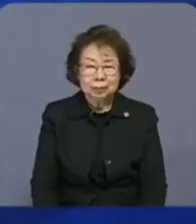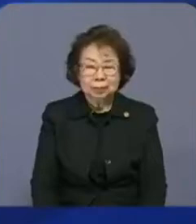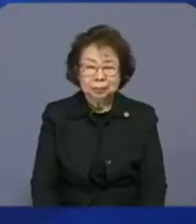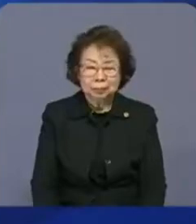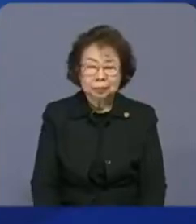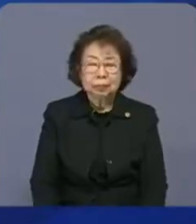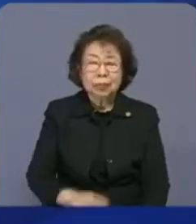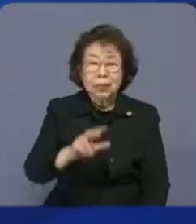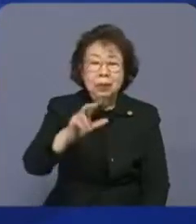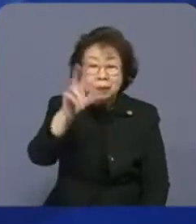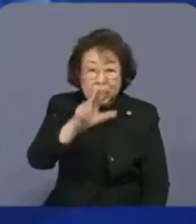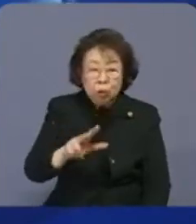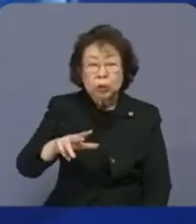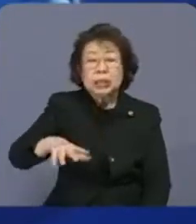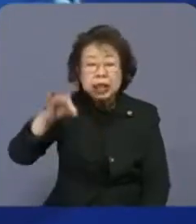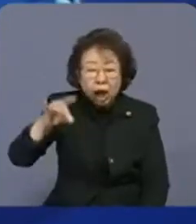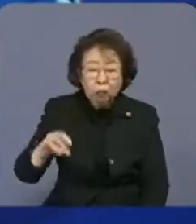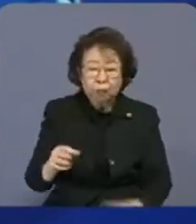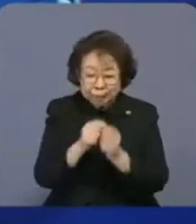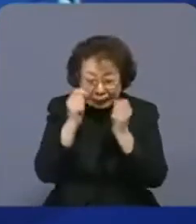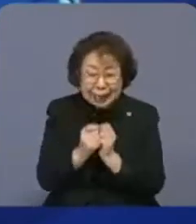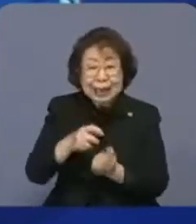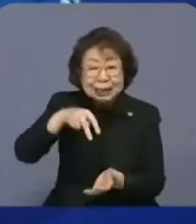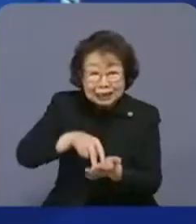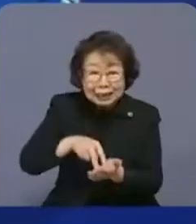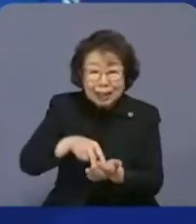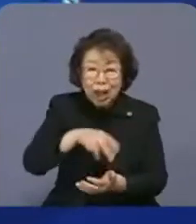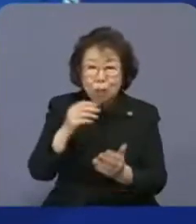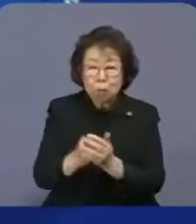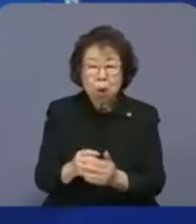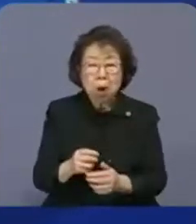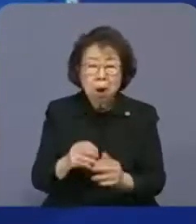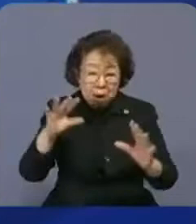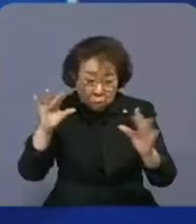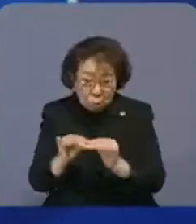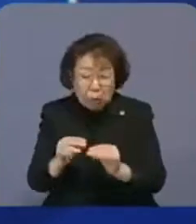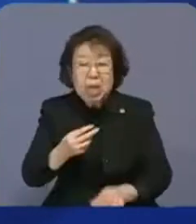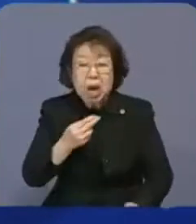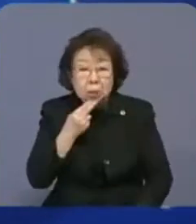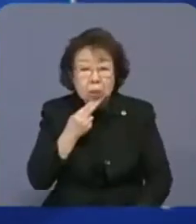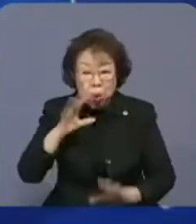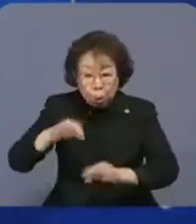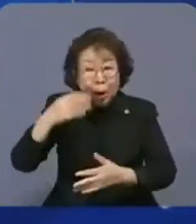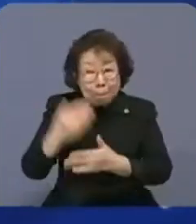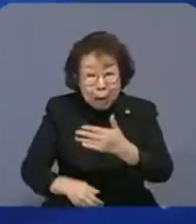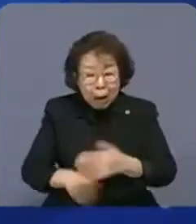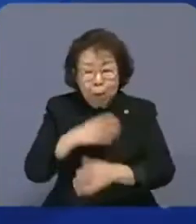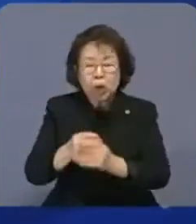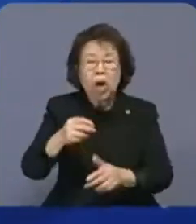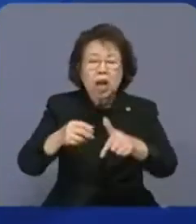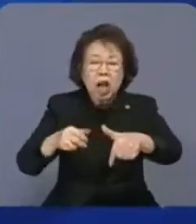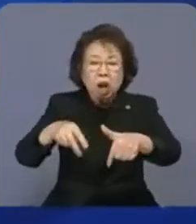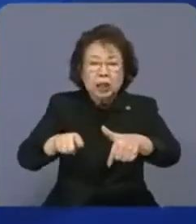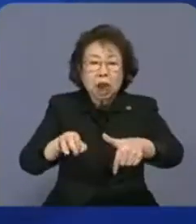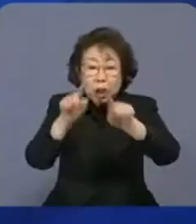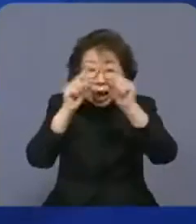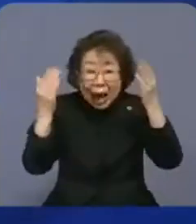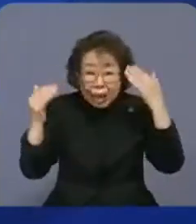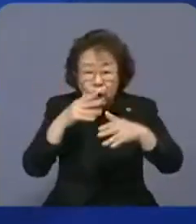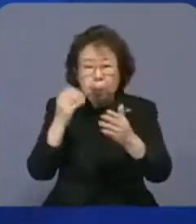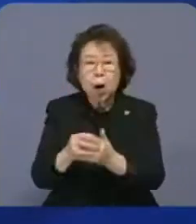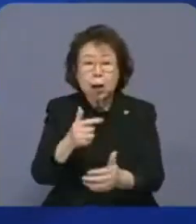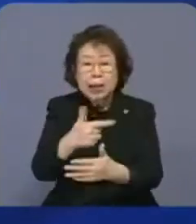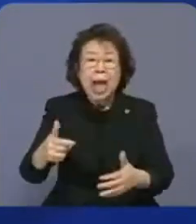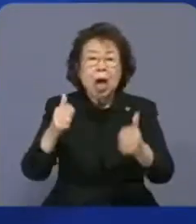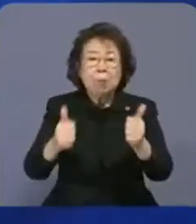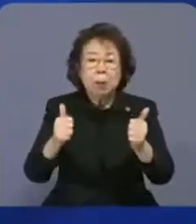4 전국에서 처음으로 사학재단 을 상대로 동의 없이 동일한 임금을 돌려달라고 소송을 낸 경성대 교수들이 대법원에서 최종